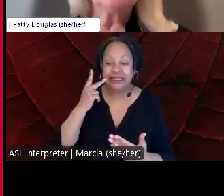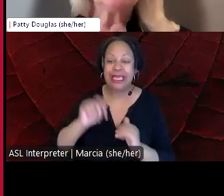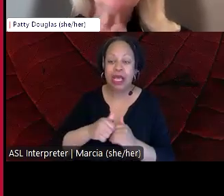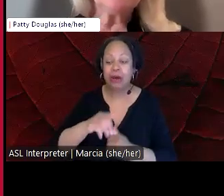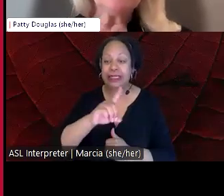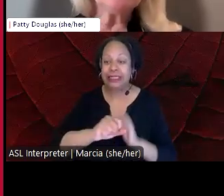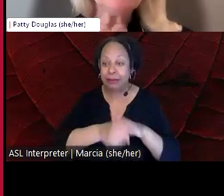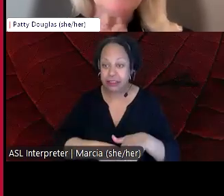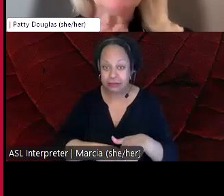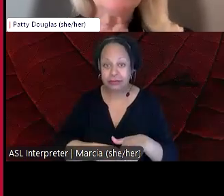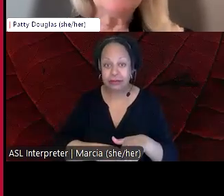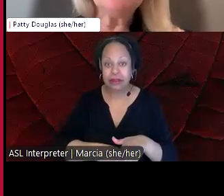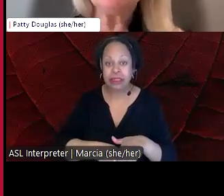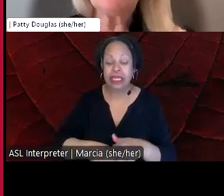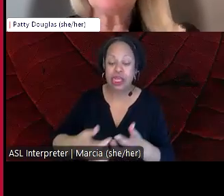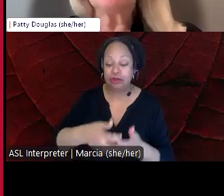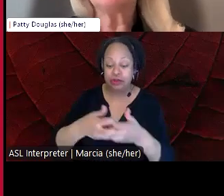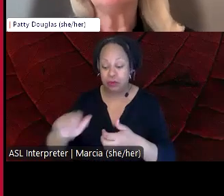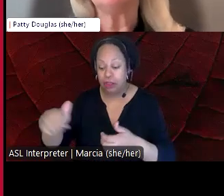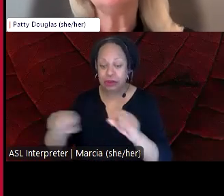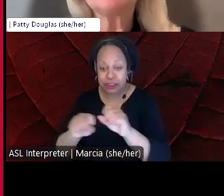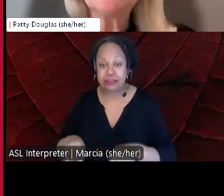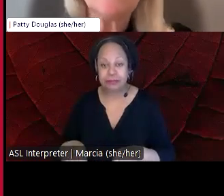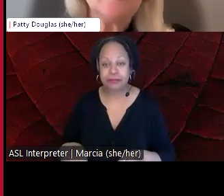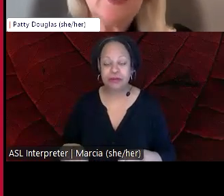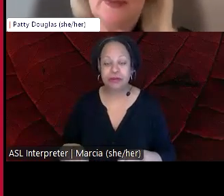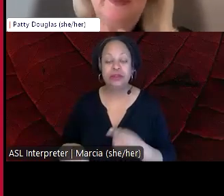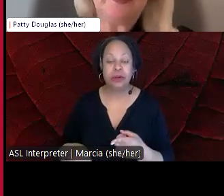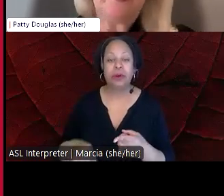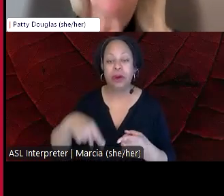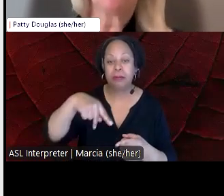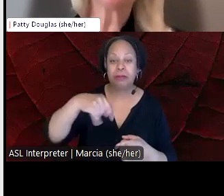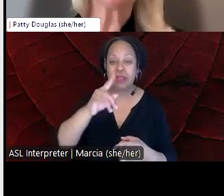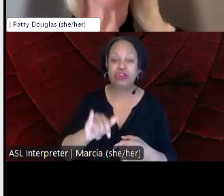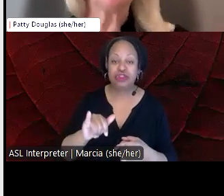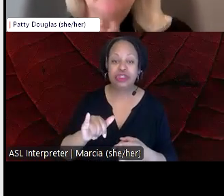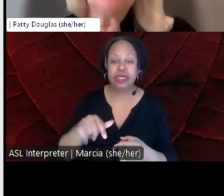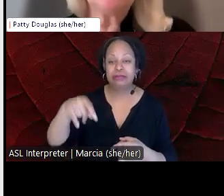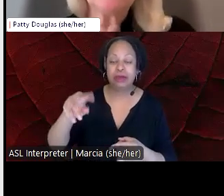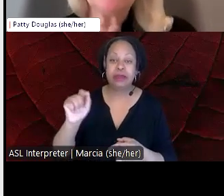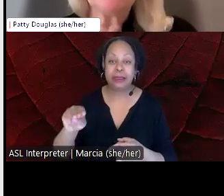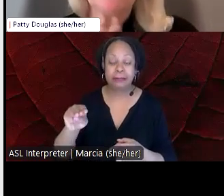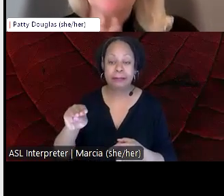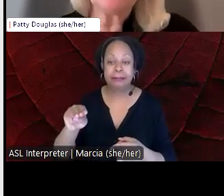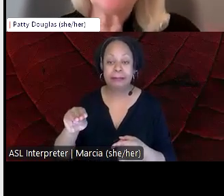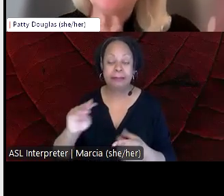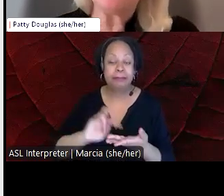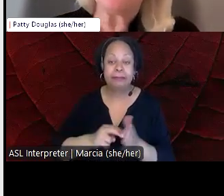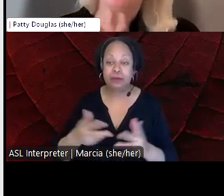capacitisme et ces intersections avec d'autres systèmes. Donc, le paradigme est le